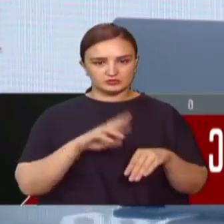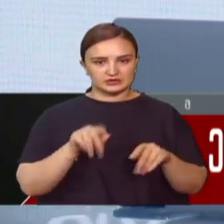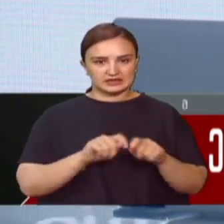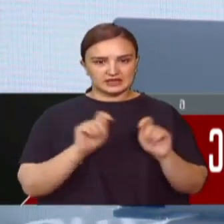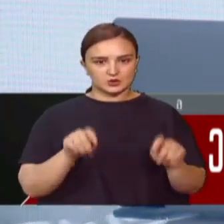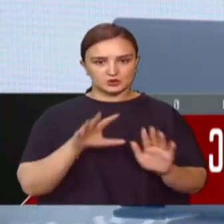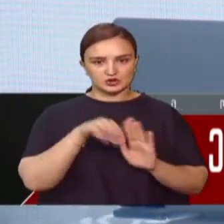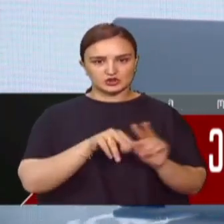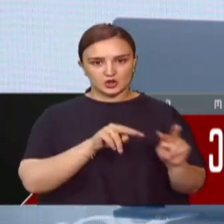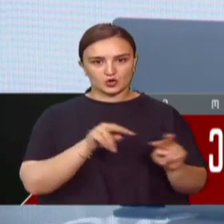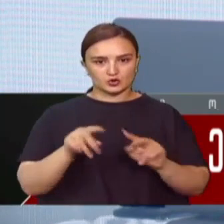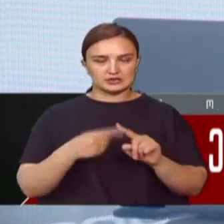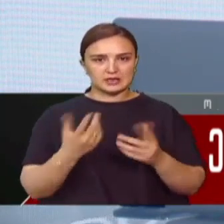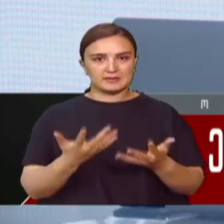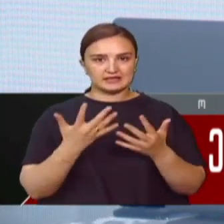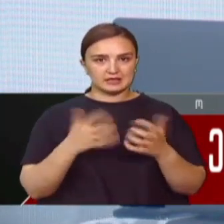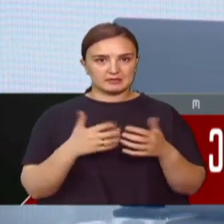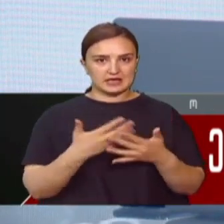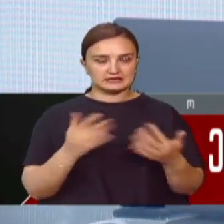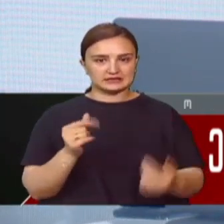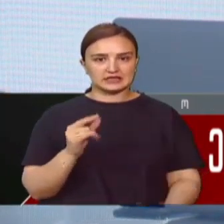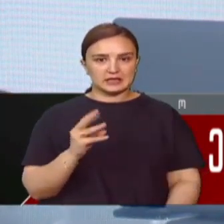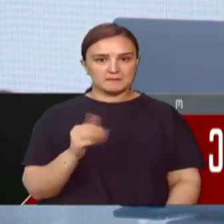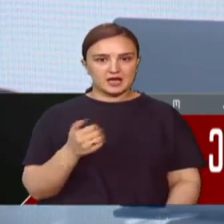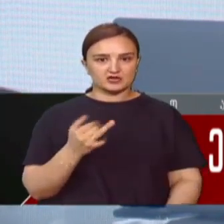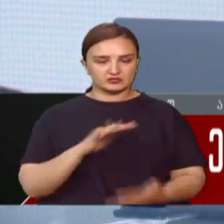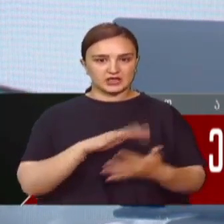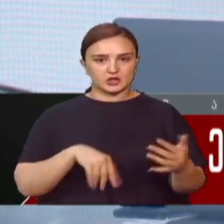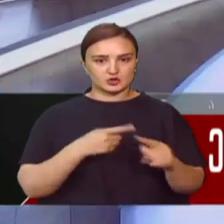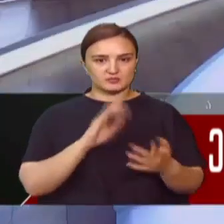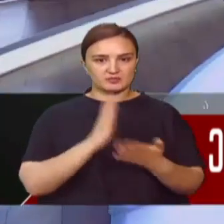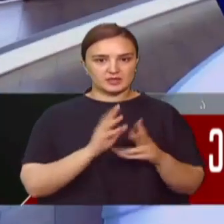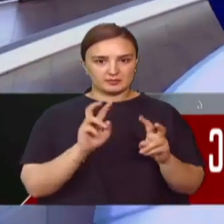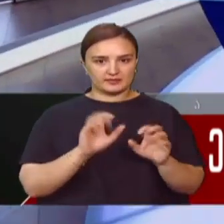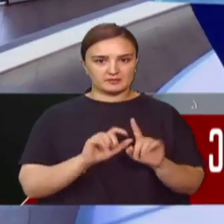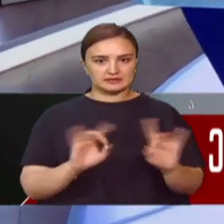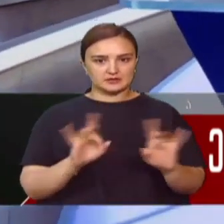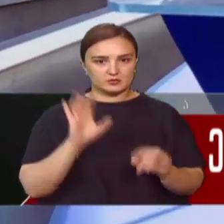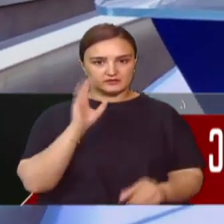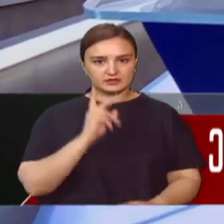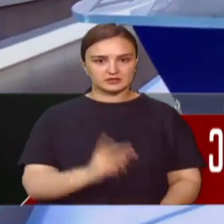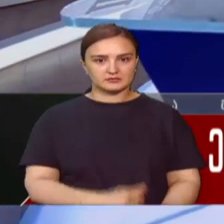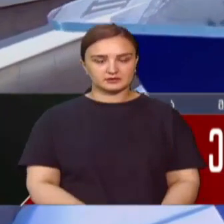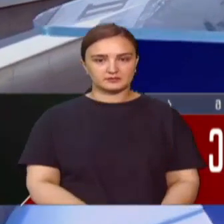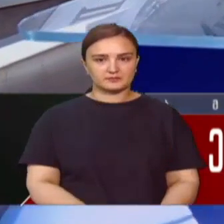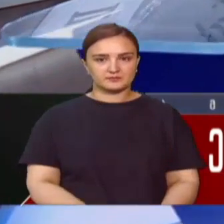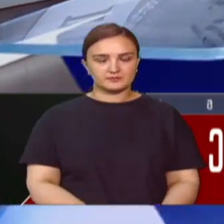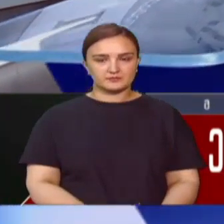დანერგონ შიდა კონტროლის ეფექტიანი მექანიზმები. ნათია მაყაშვილი განაგძობს პირდაპირ ეთერში თემაზე საუბარს. ნათია, გისმენთ.